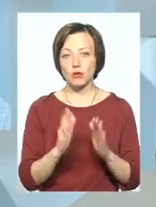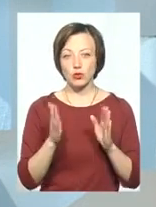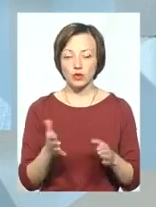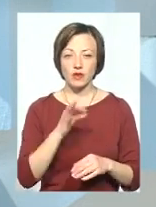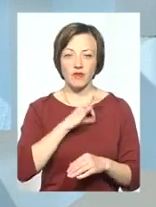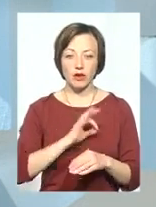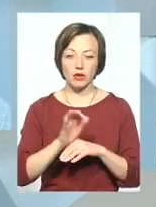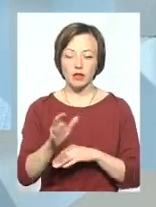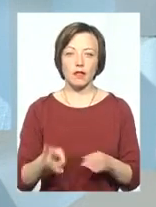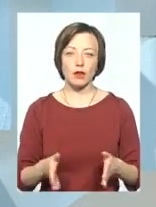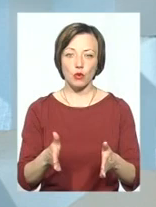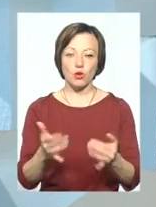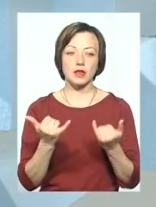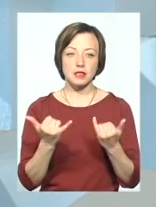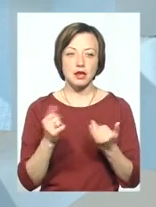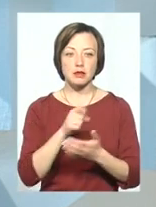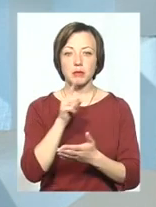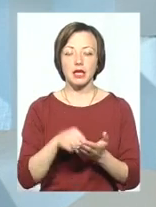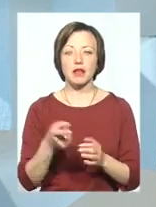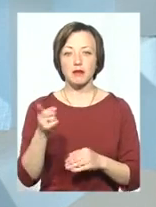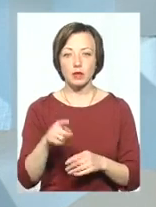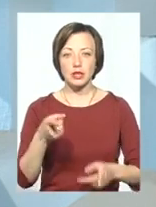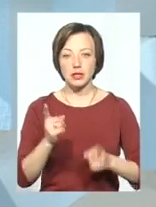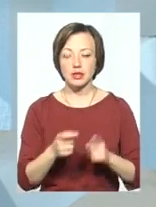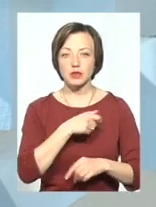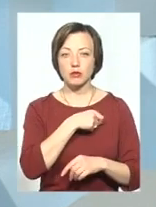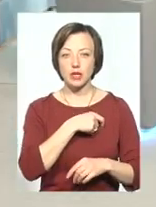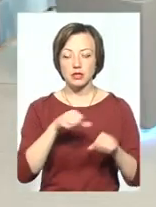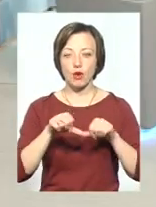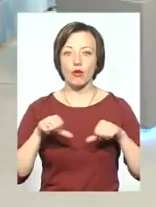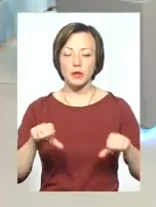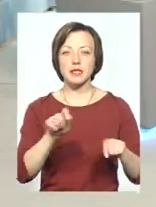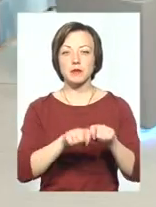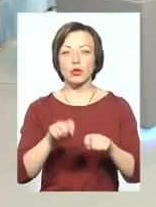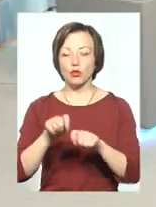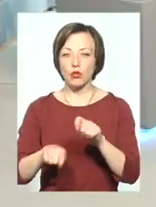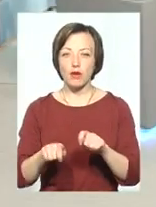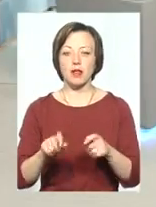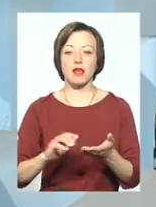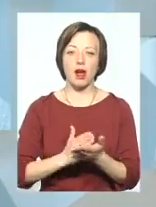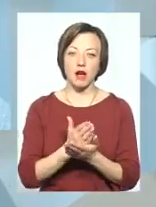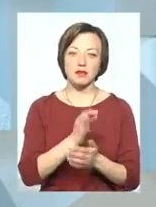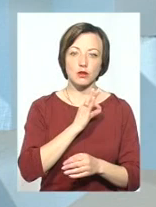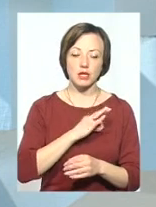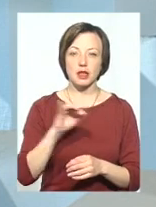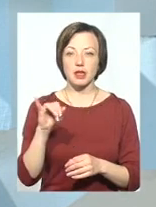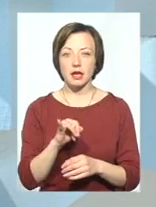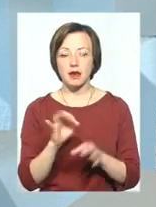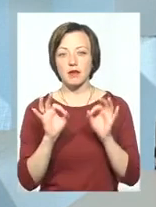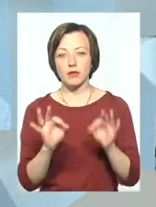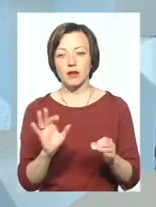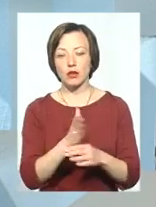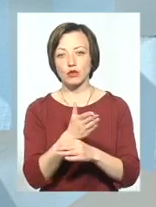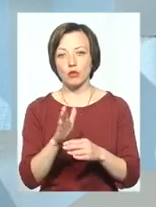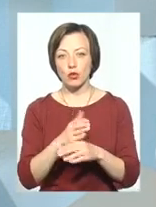будуть використані на дороги. І зараз питання в тому, щоби дійсно депутатські комісії проконтролювали якість використання і ефективний